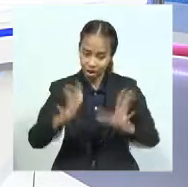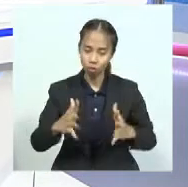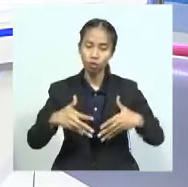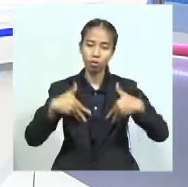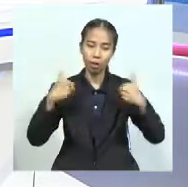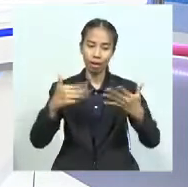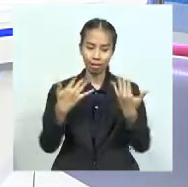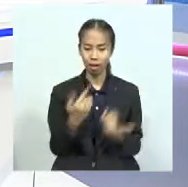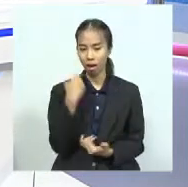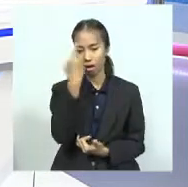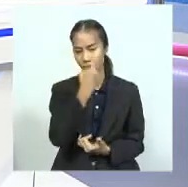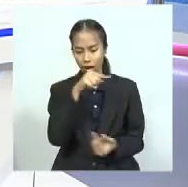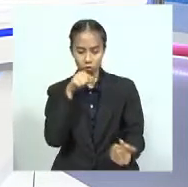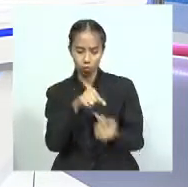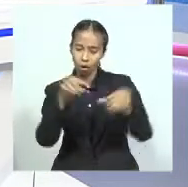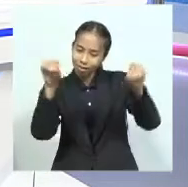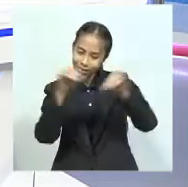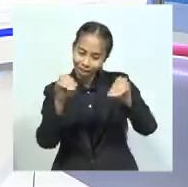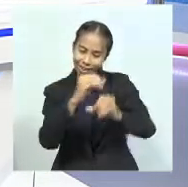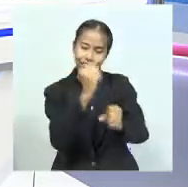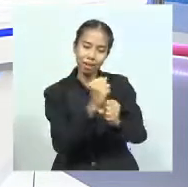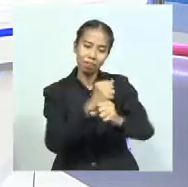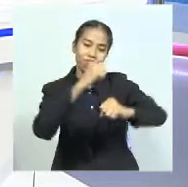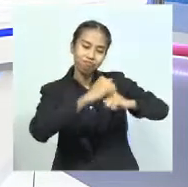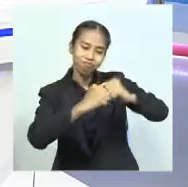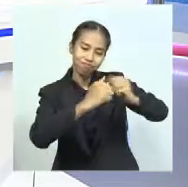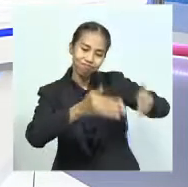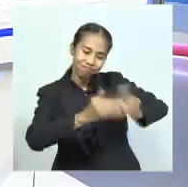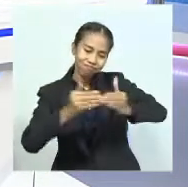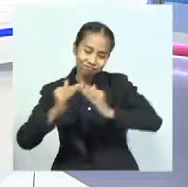างแผนสำหรับใครที่อยู่ในเส้นทางก่อสร้างแต่ว่าอีกไม่นานก็จะสบายนะคะ